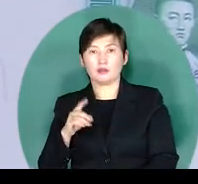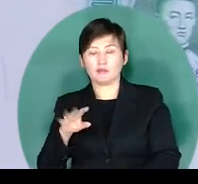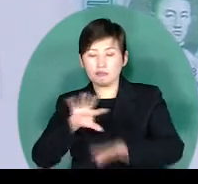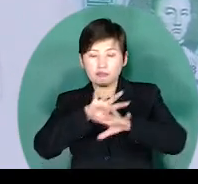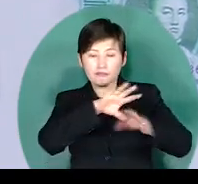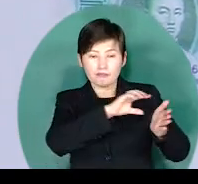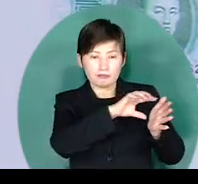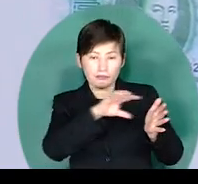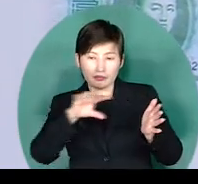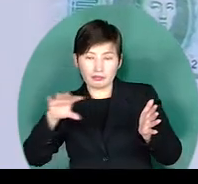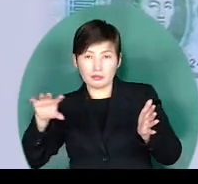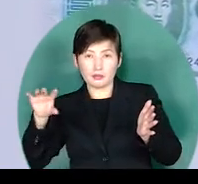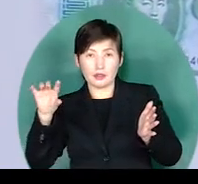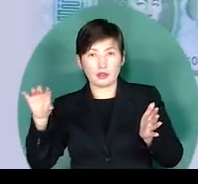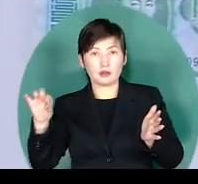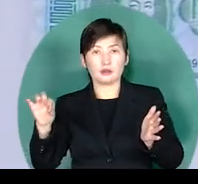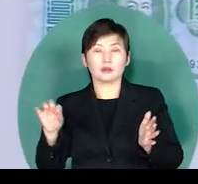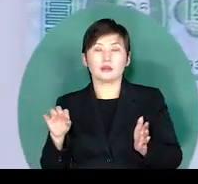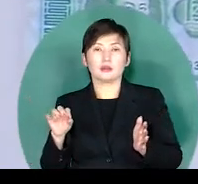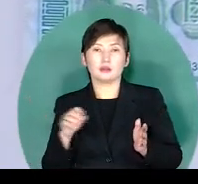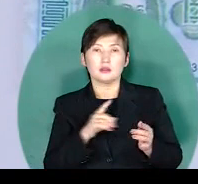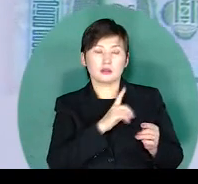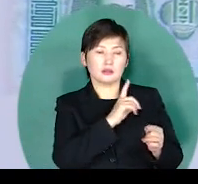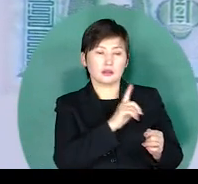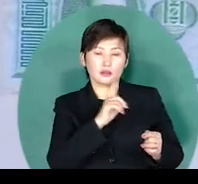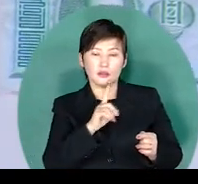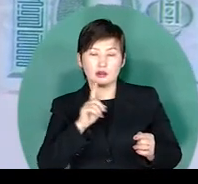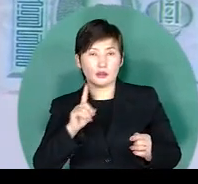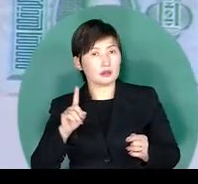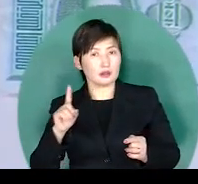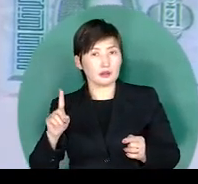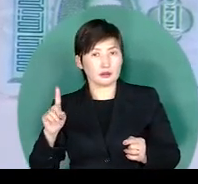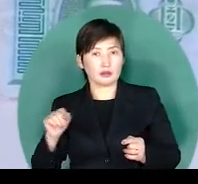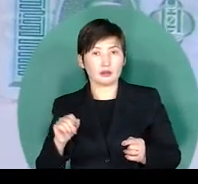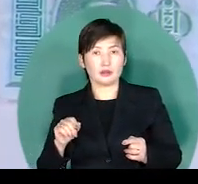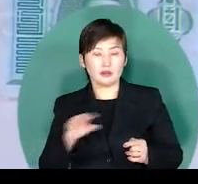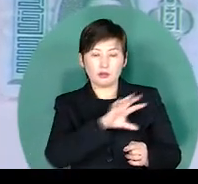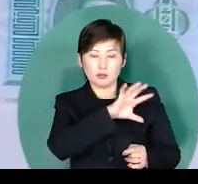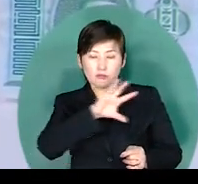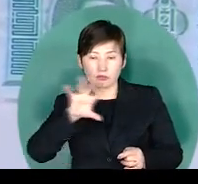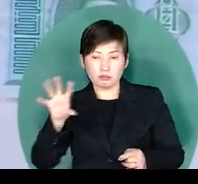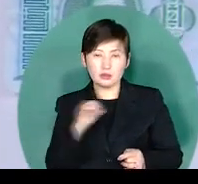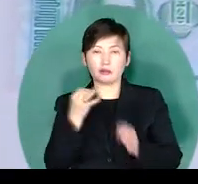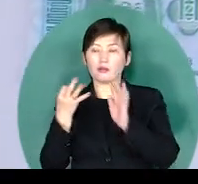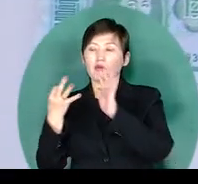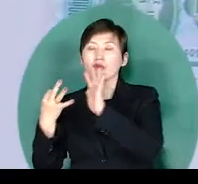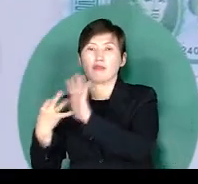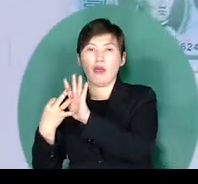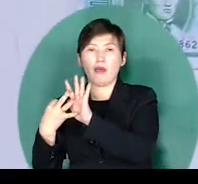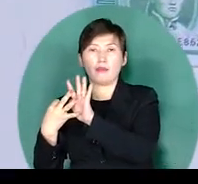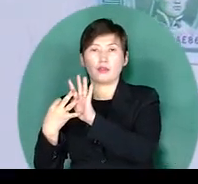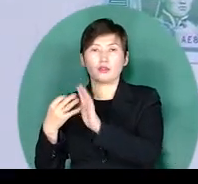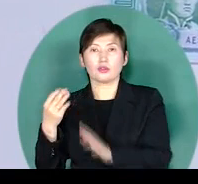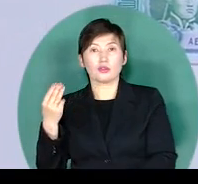4 5 6 7 8. Нийт хэд